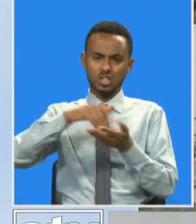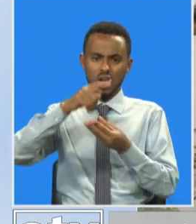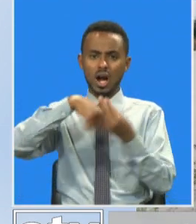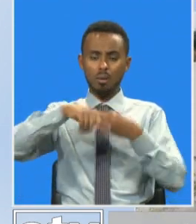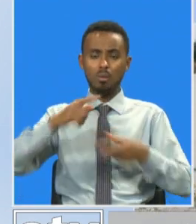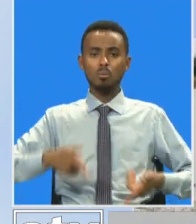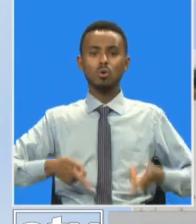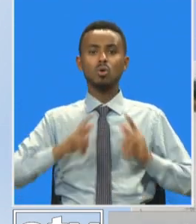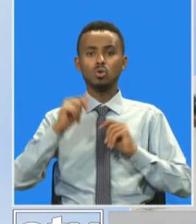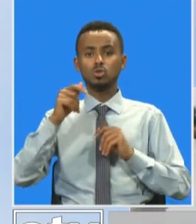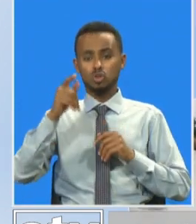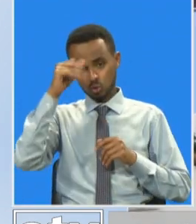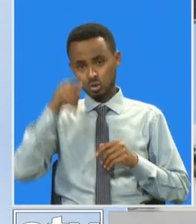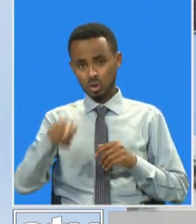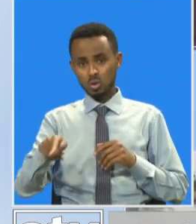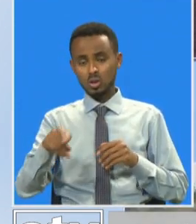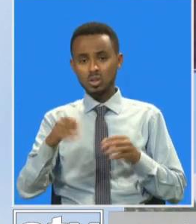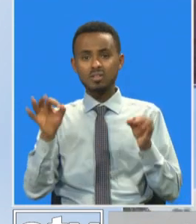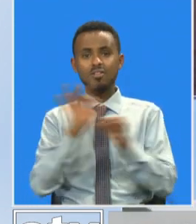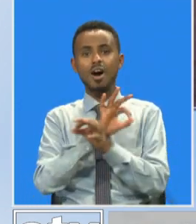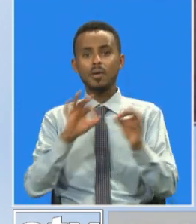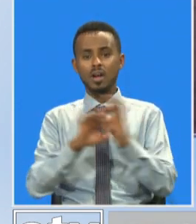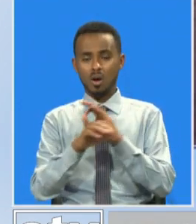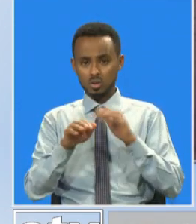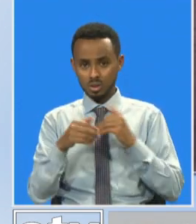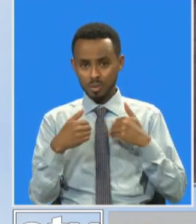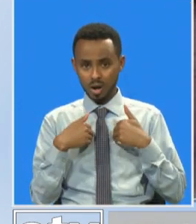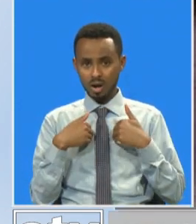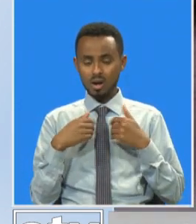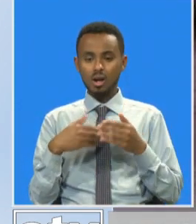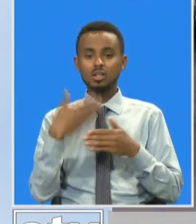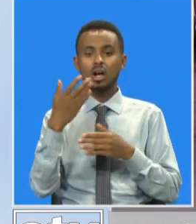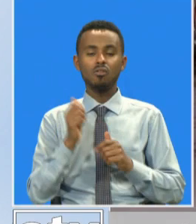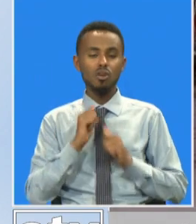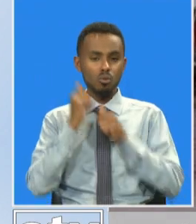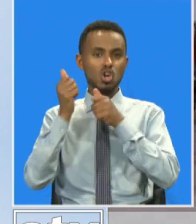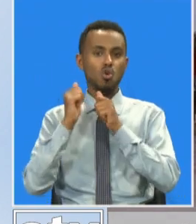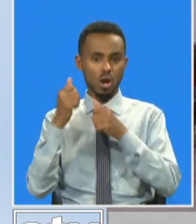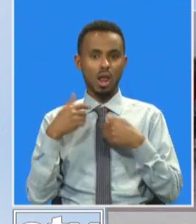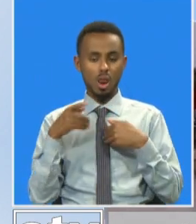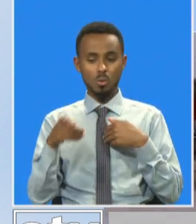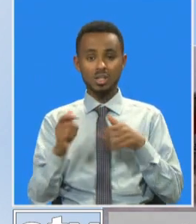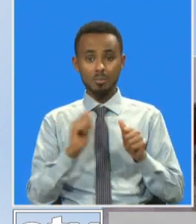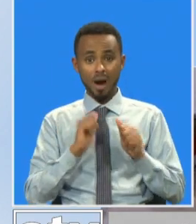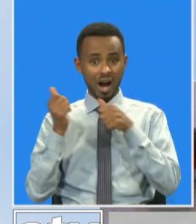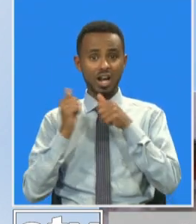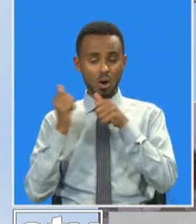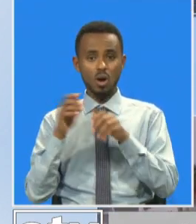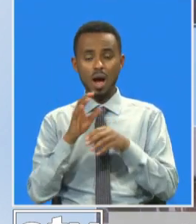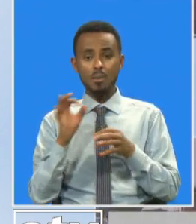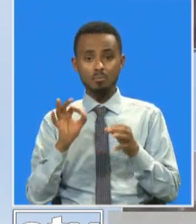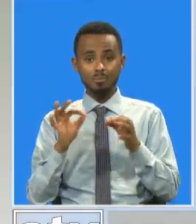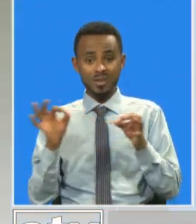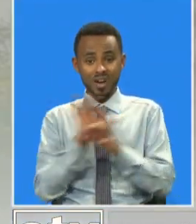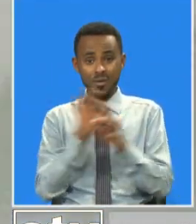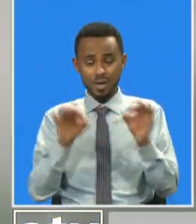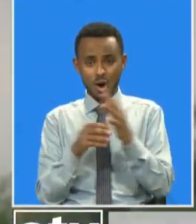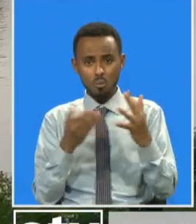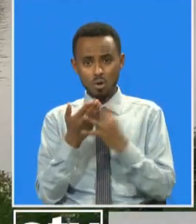የሚጠጋ ነዋሪ ነው ያለው። እዛ ውስጥ ፋብሪካም አለ። አልፎ አገዳ ነው ያለው። እዚህ በአገዳው እና በፋብሪካው